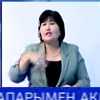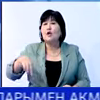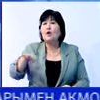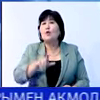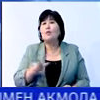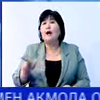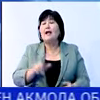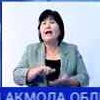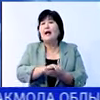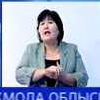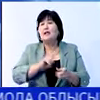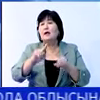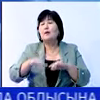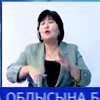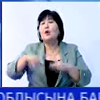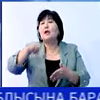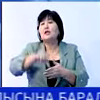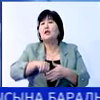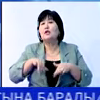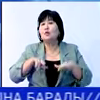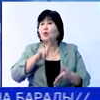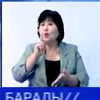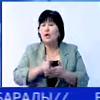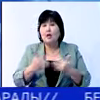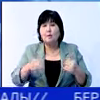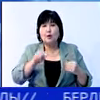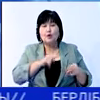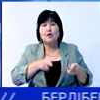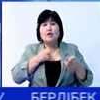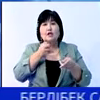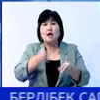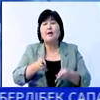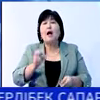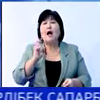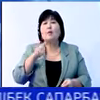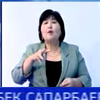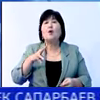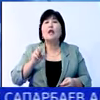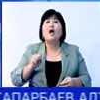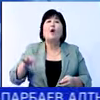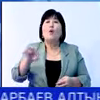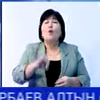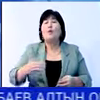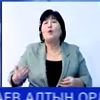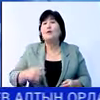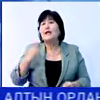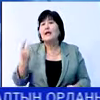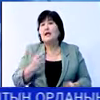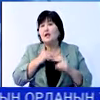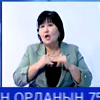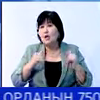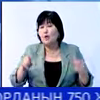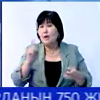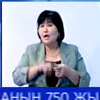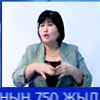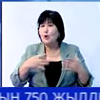өңіраралық ынтымақтастық форумы жоғары деңгейде өтуі тиіс. Бүгін жұмыс сапарымен Ақмола облысына барып, өңірдің әлеуметтік экономикалық дамуына